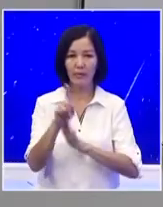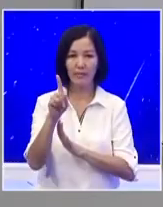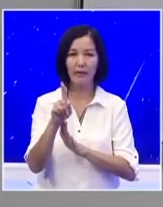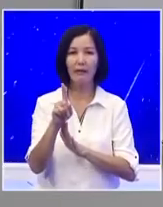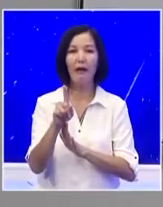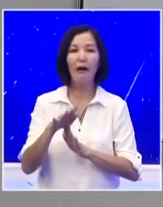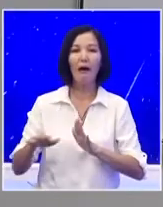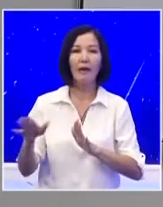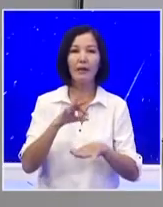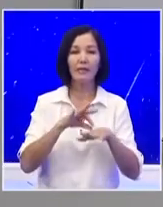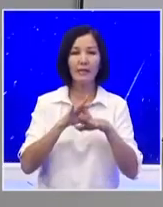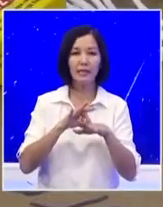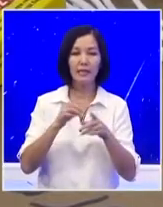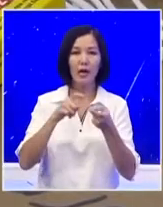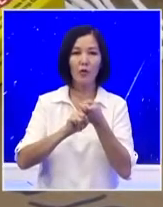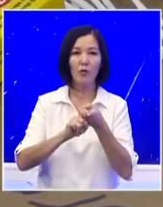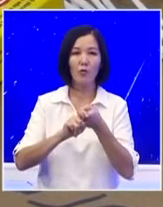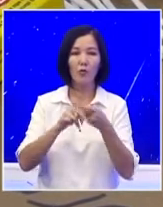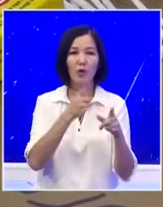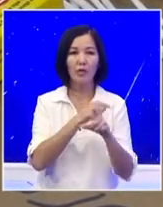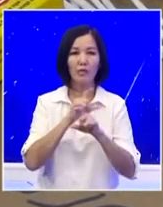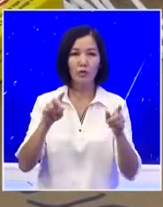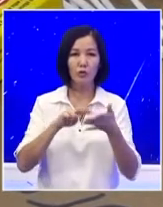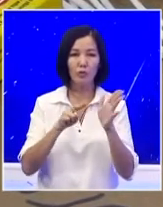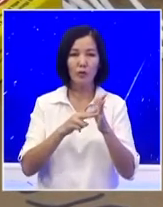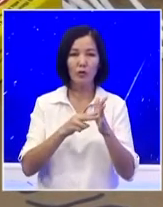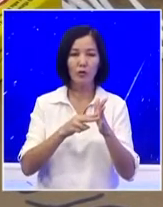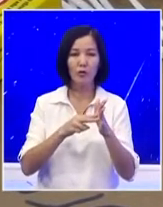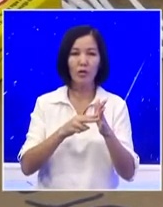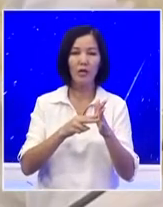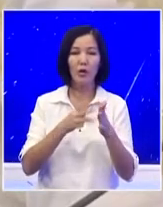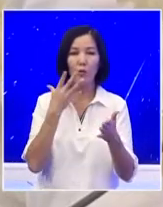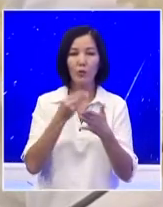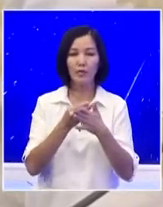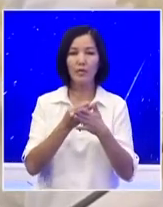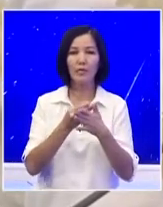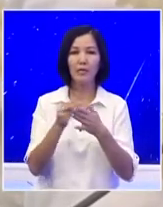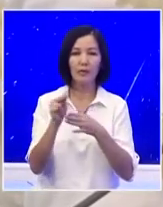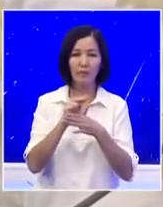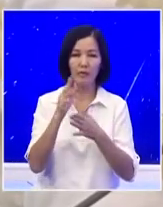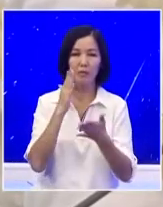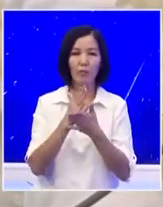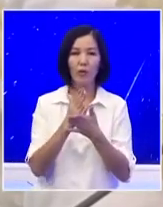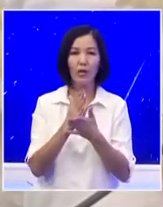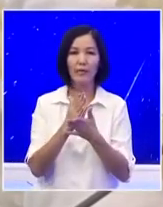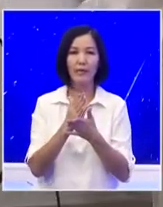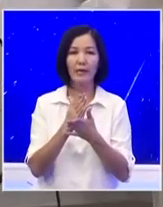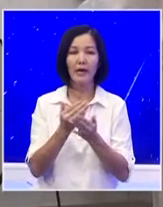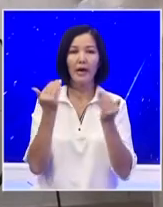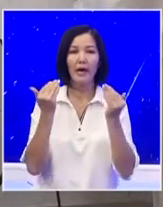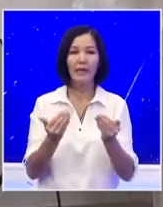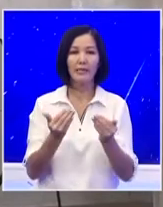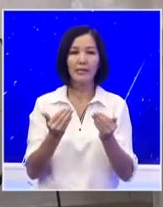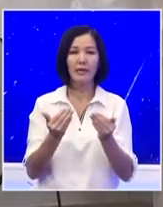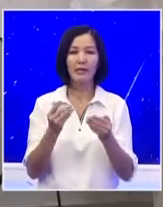қатар, аймақтық тері венерологиялық диспансерде жоспарлы түрде науқастарды қабылдайтын болады. Өңірдегі стационарлар жүктемесінің төмендеуіне